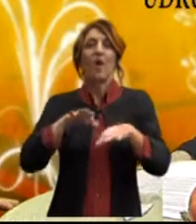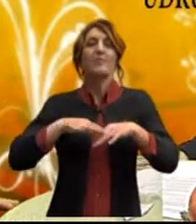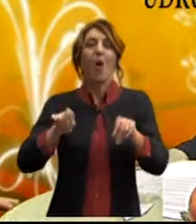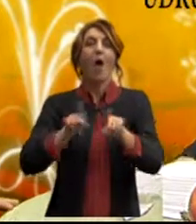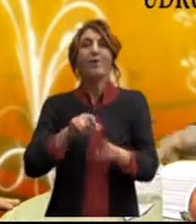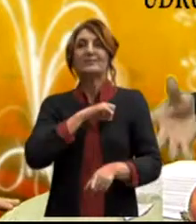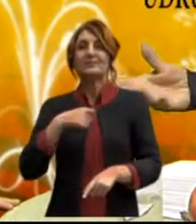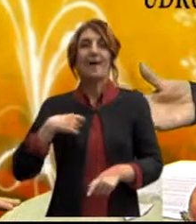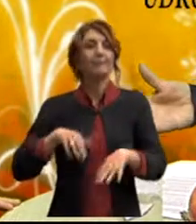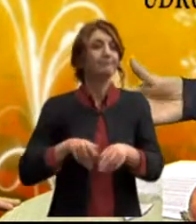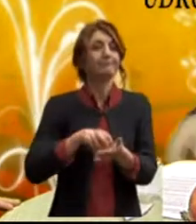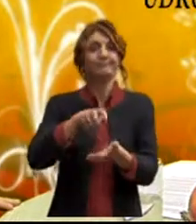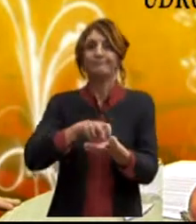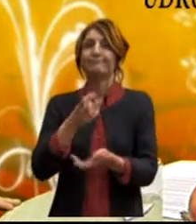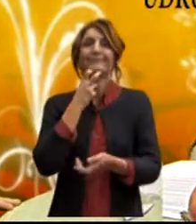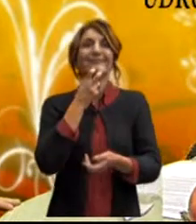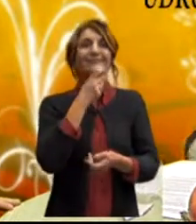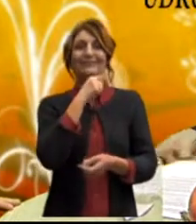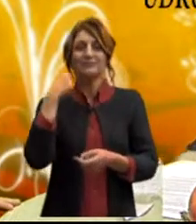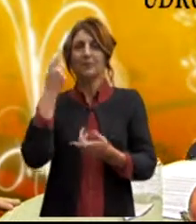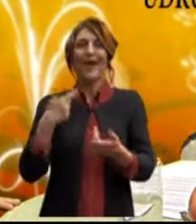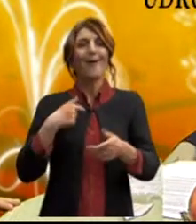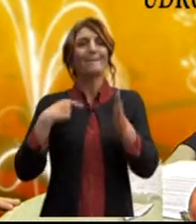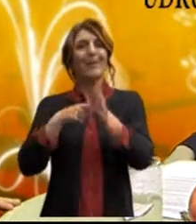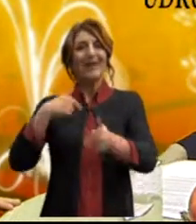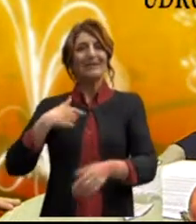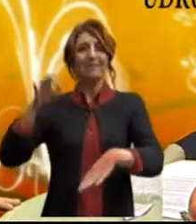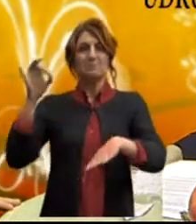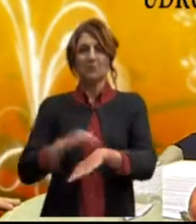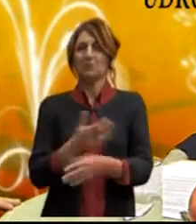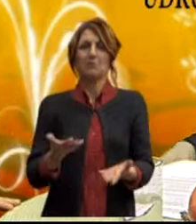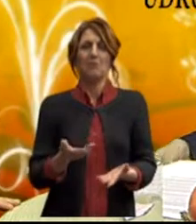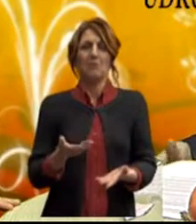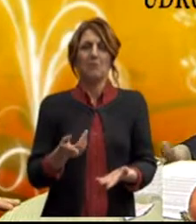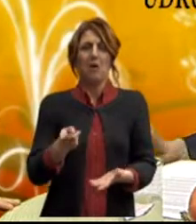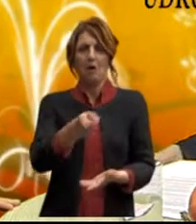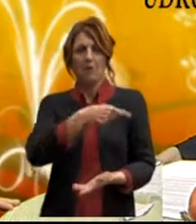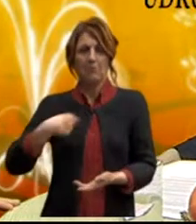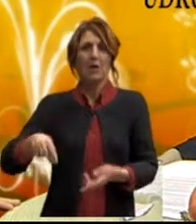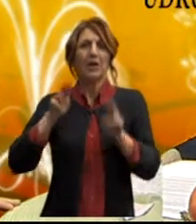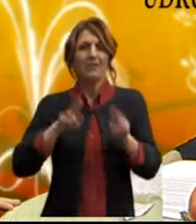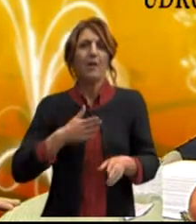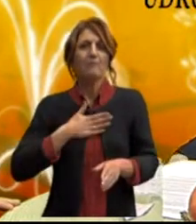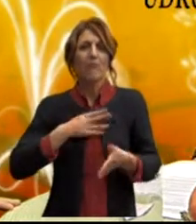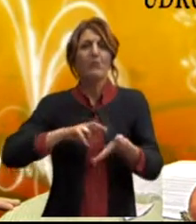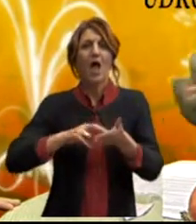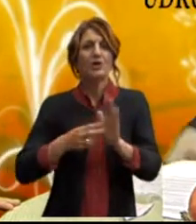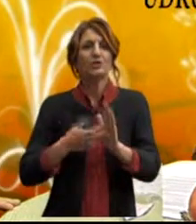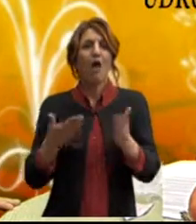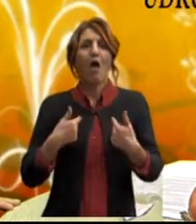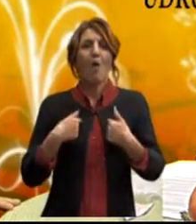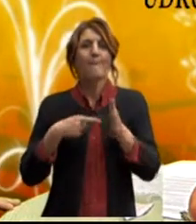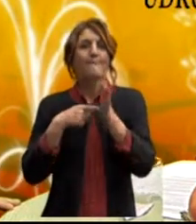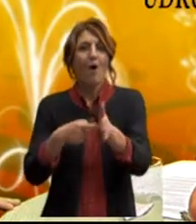ko ludi da bi pokazali da su sretni u svojoj državi, u svom sustavu i tako dalje. Svi mi imamo svoj način